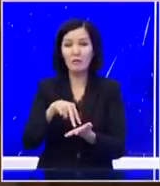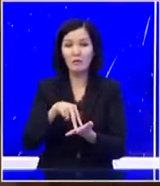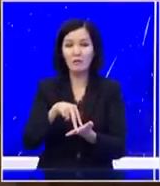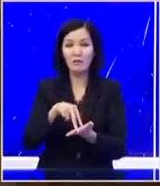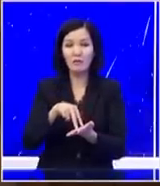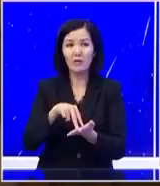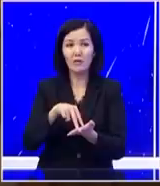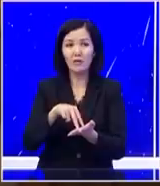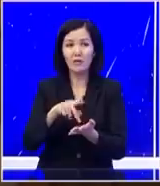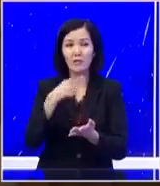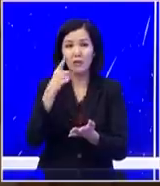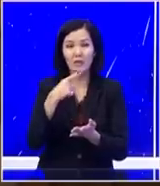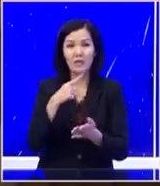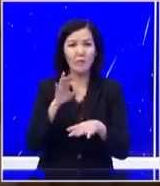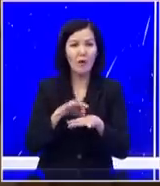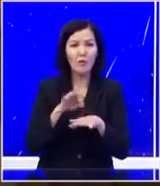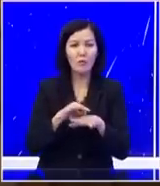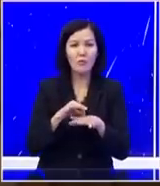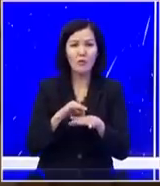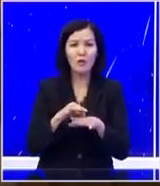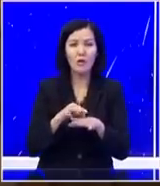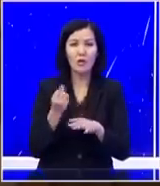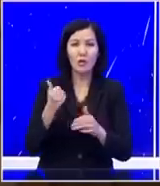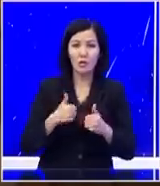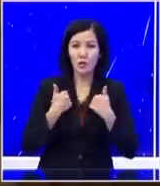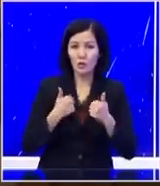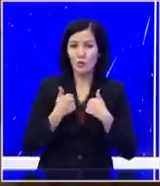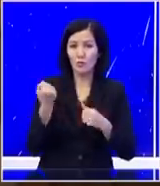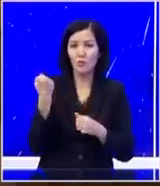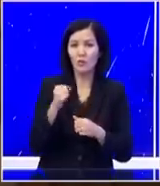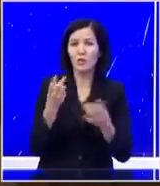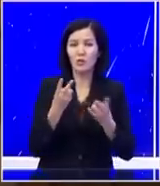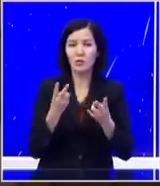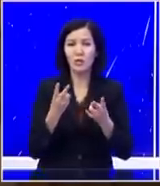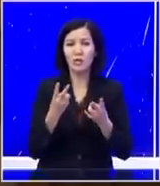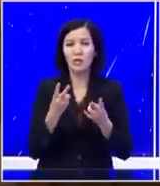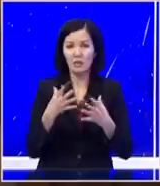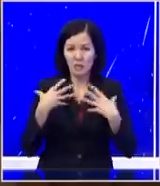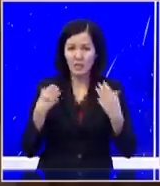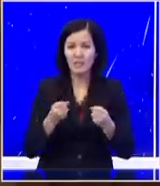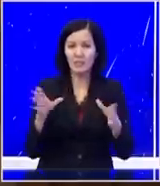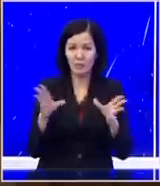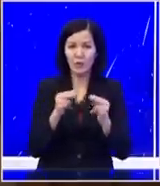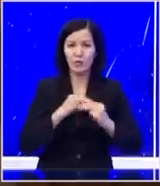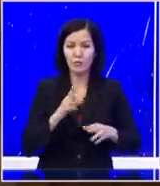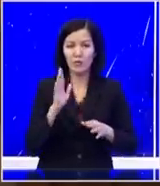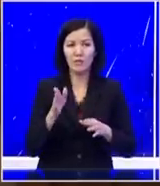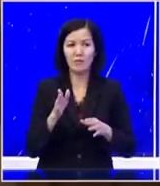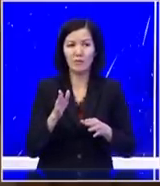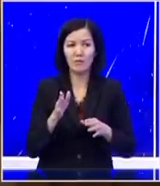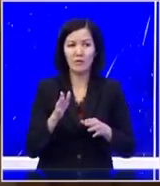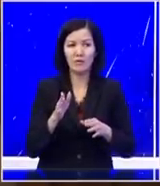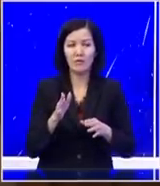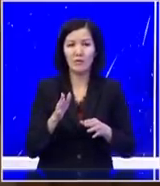айтқан. Ты не сдавайся, ты борись. Сен жазыласың әлі, бірге жұмыс істейміз. Аға, я не